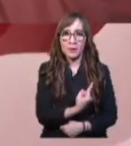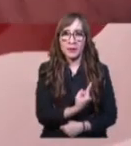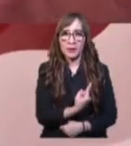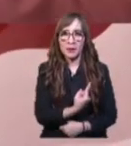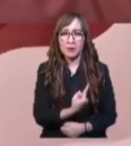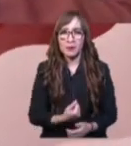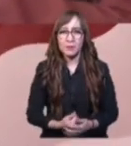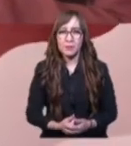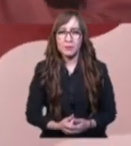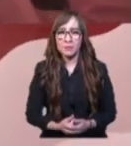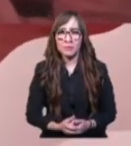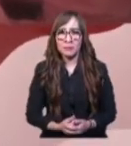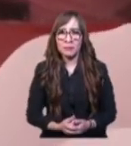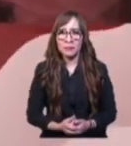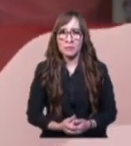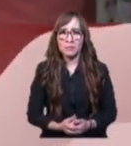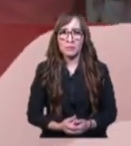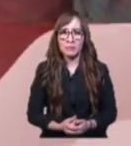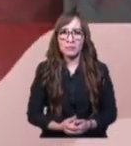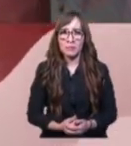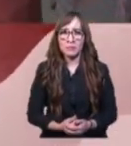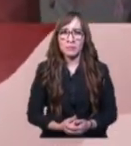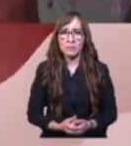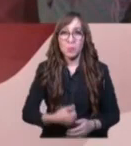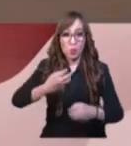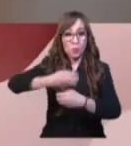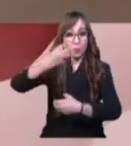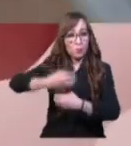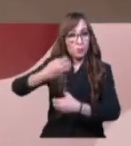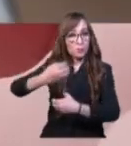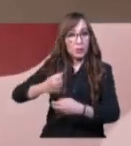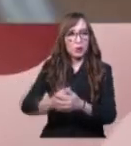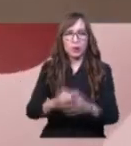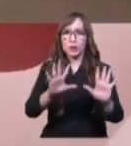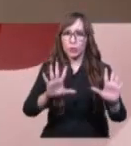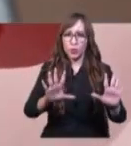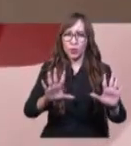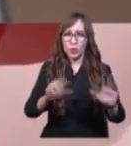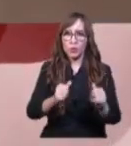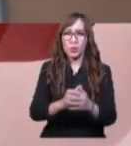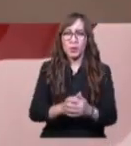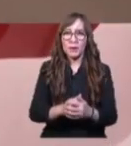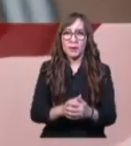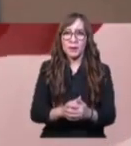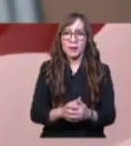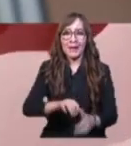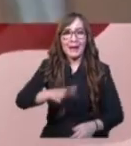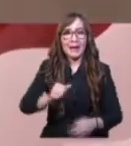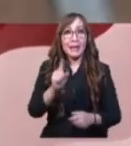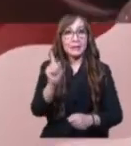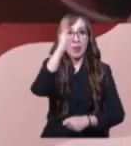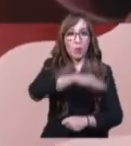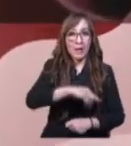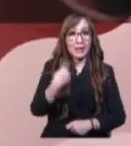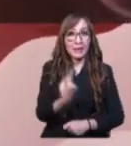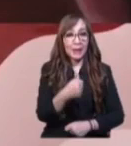memulai jualan botolan itu dari 50 botol, 10 botol. Tapi rasanya ada juga satu hari kita bisa